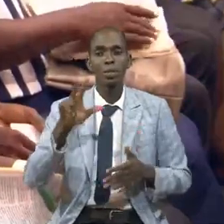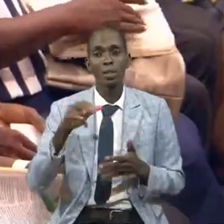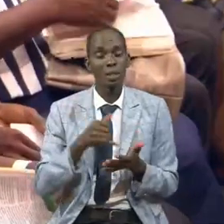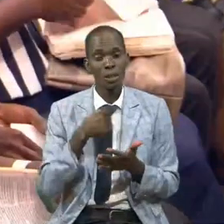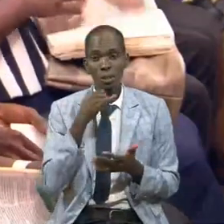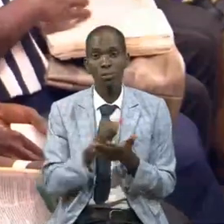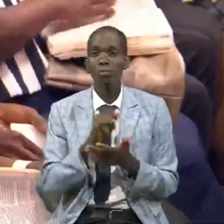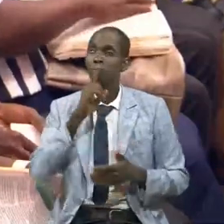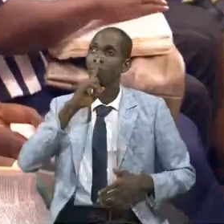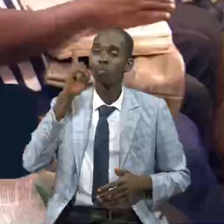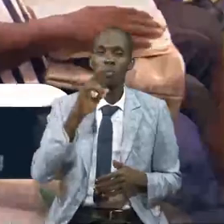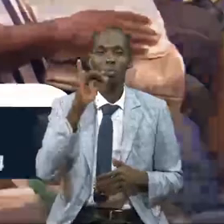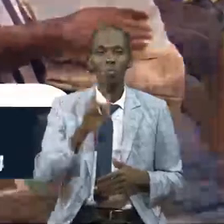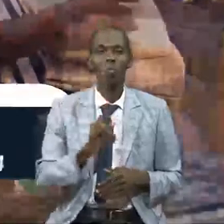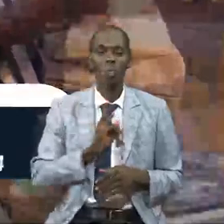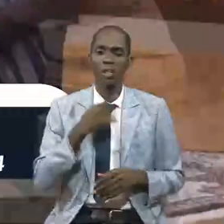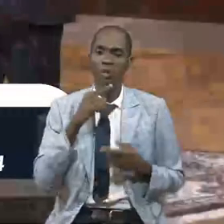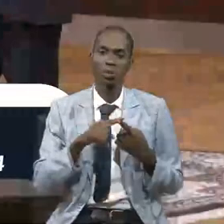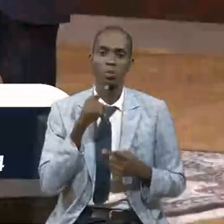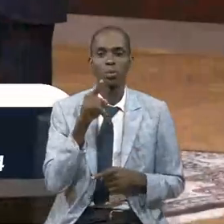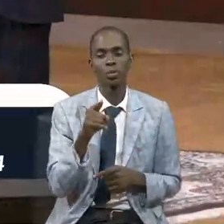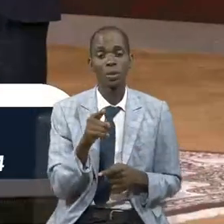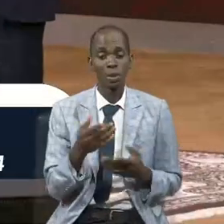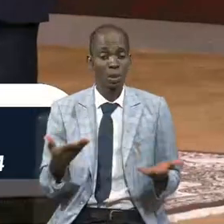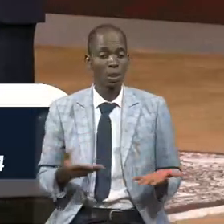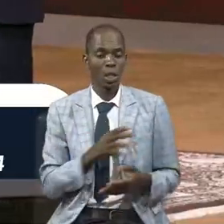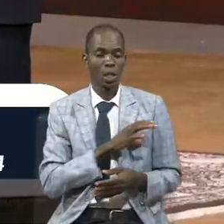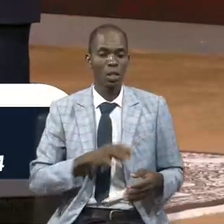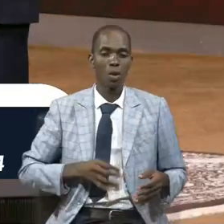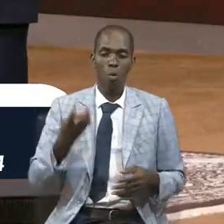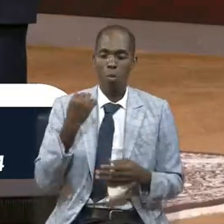3. Et dit, je vous le dis en vérité, il parlait à ses disciples ici.